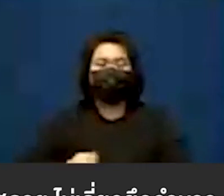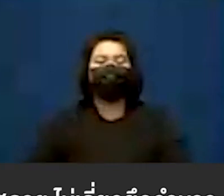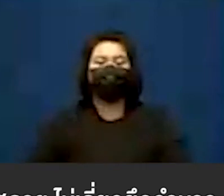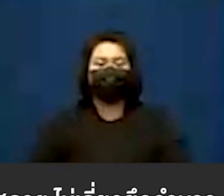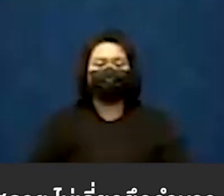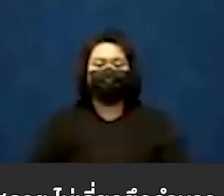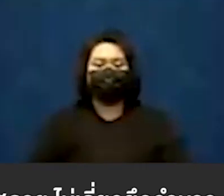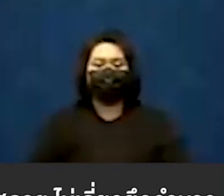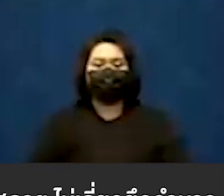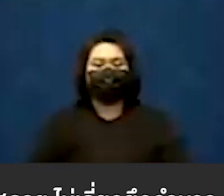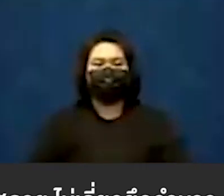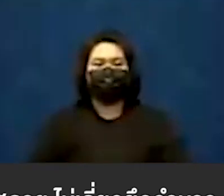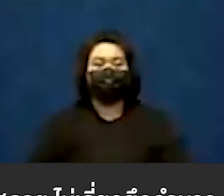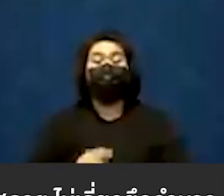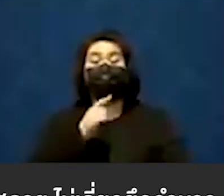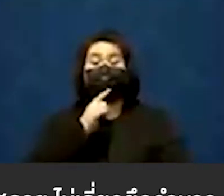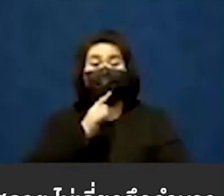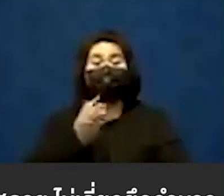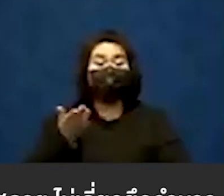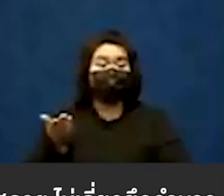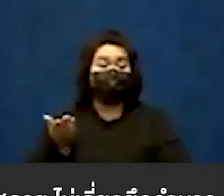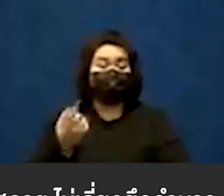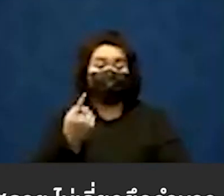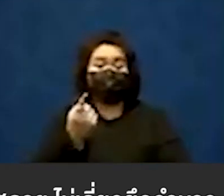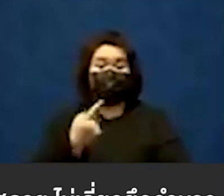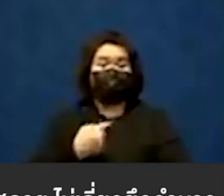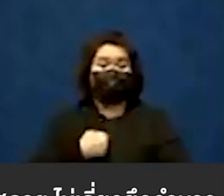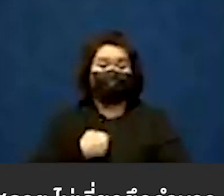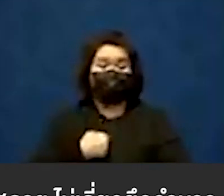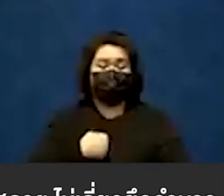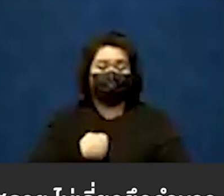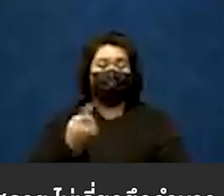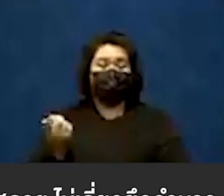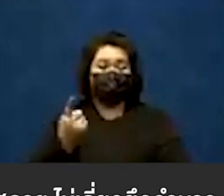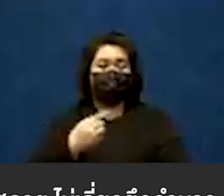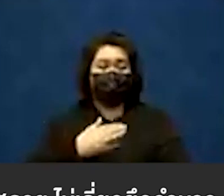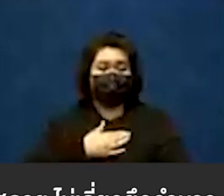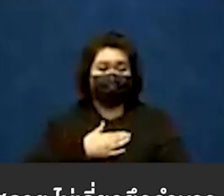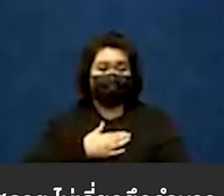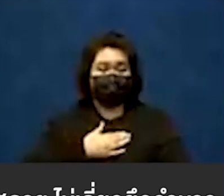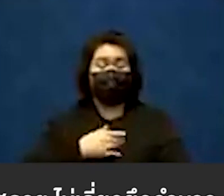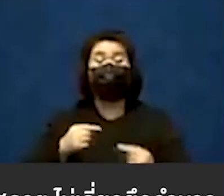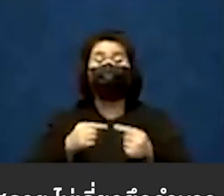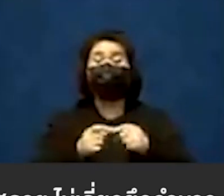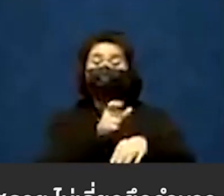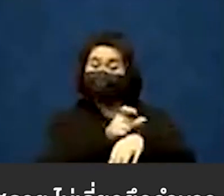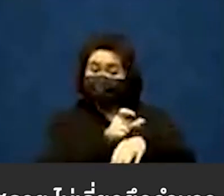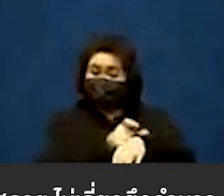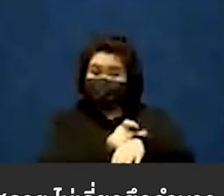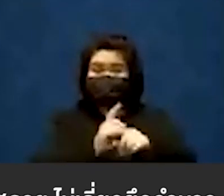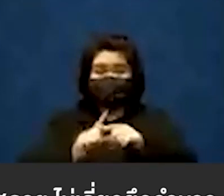เรีนว่าข้อเก่หา ของผู้หฤศปล่าย ทั้งในเรื่องเรื่องการทั้หมด